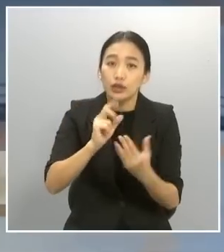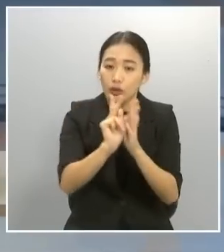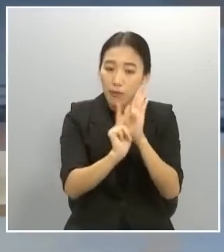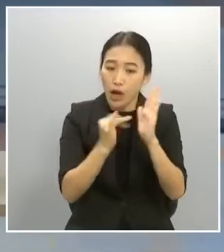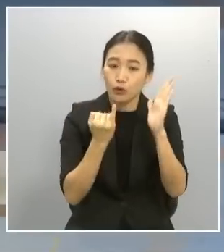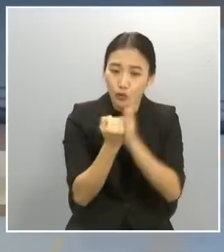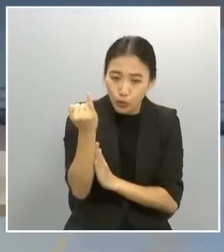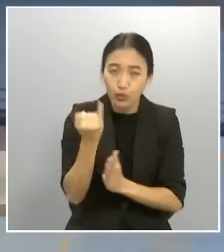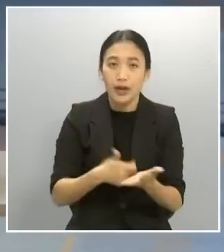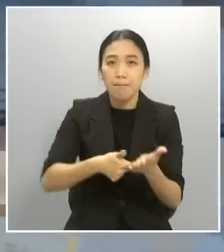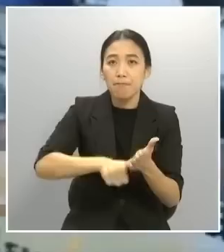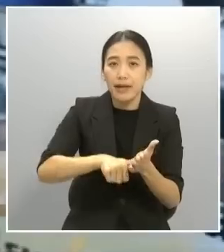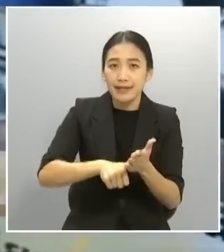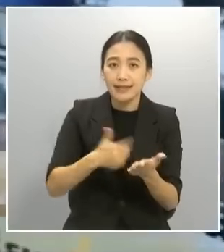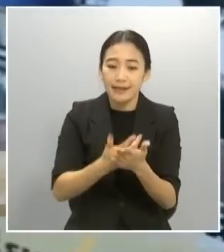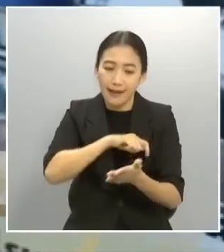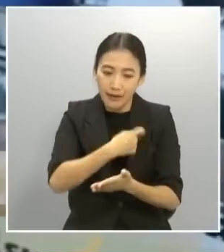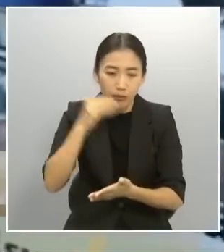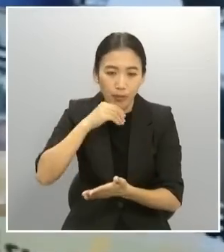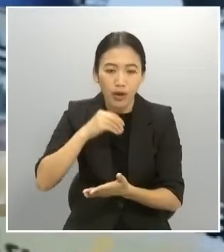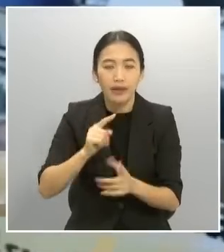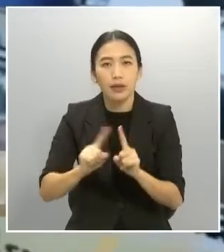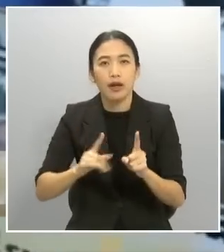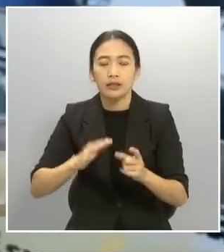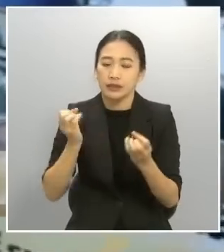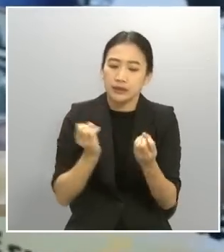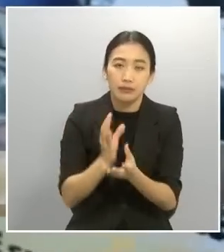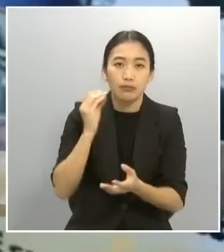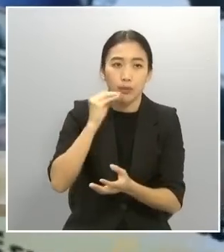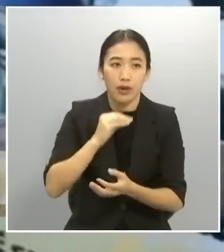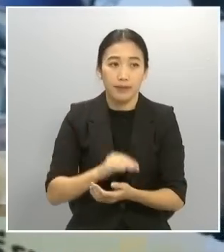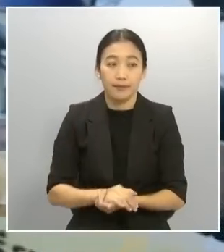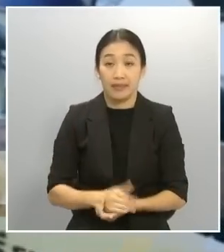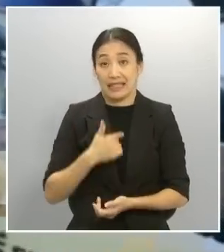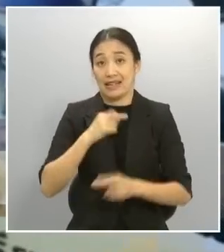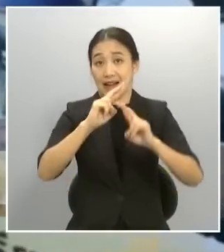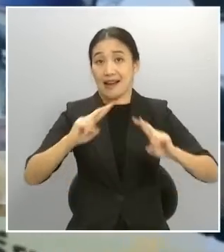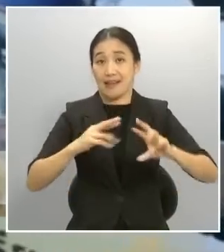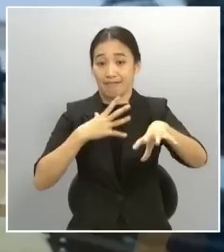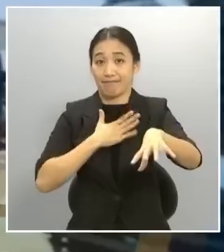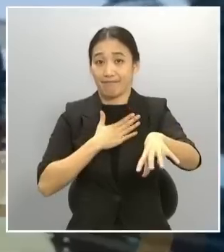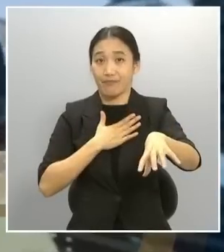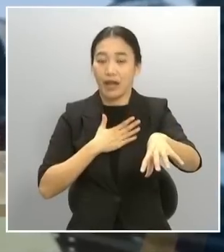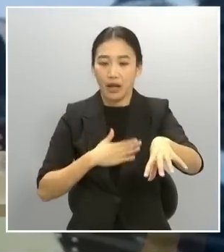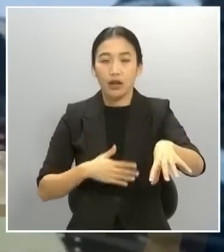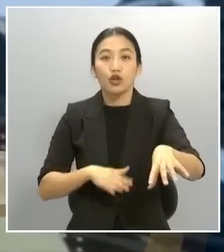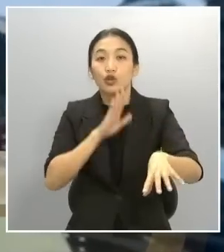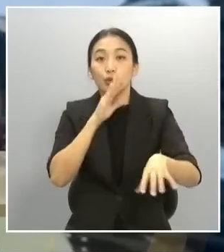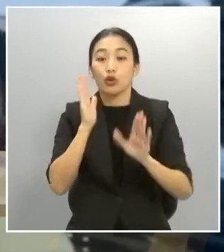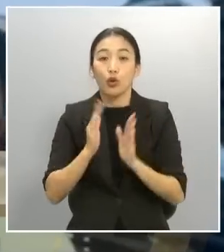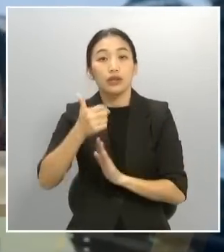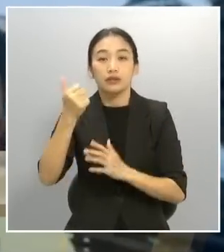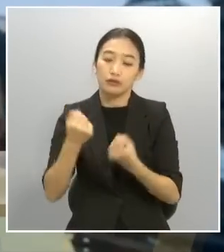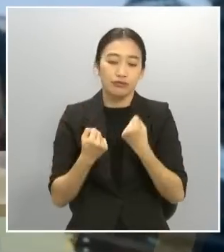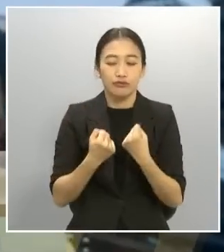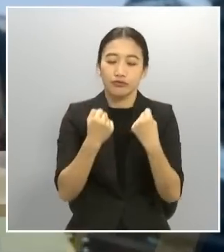ได้เนี่ย พอลูกค้าเข้ามาตำรวจก็จะตามเข้ามามันบ่อยครั้งอะนะคะตัวพี่ก็เจอกับตัวเองก็สอง